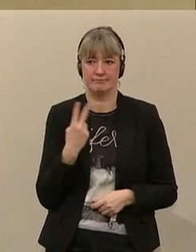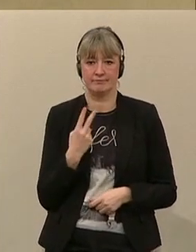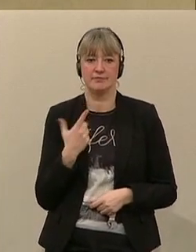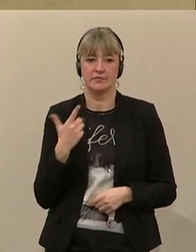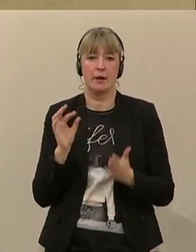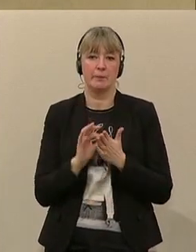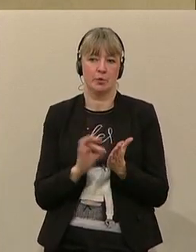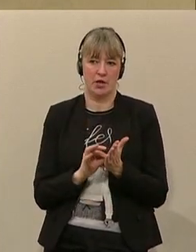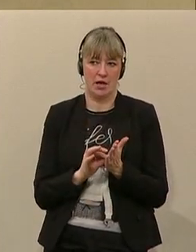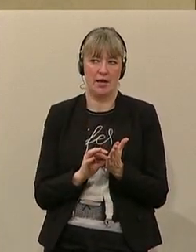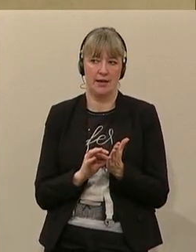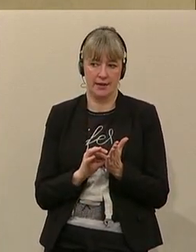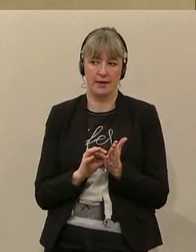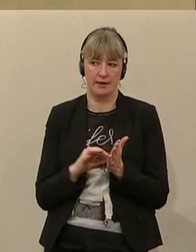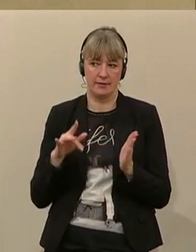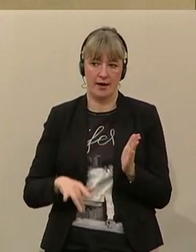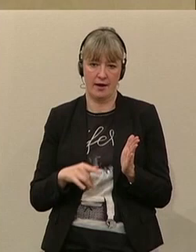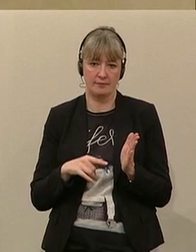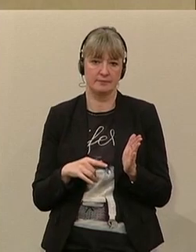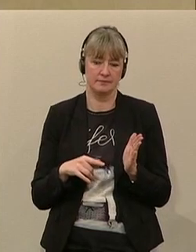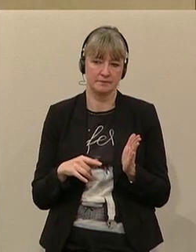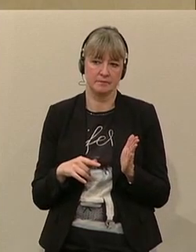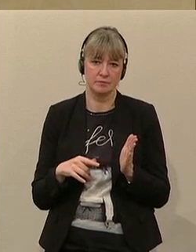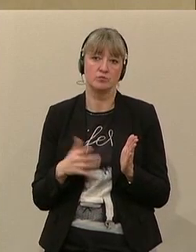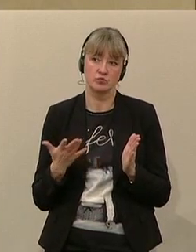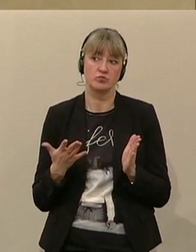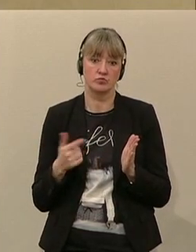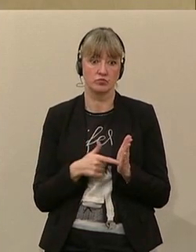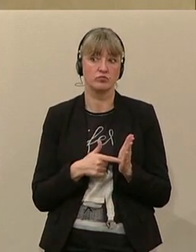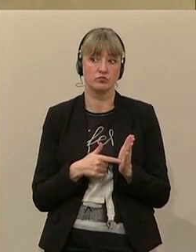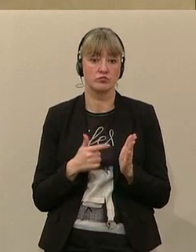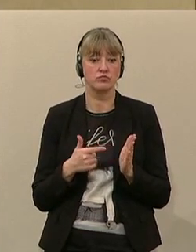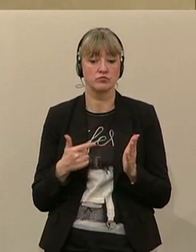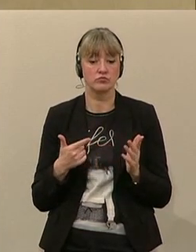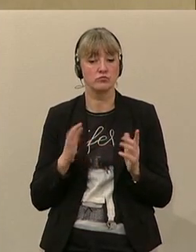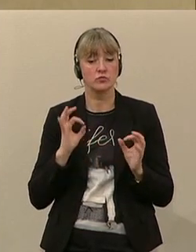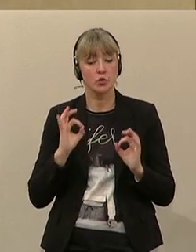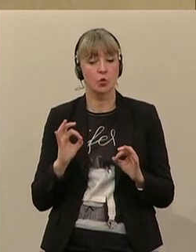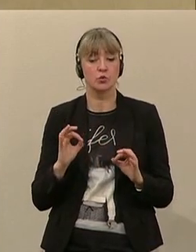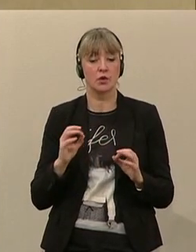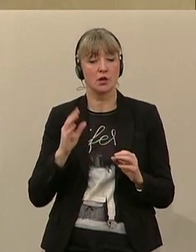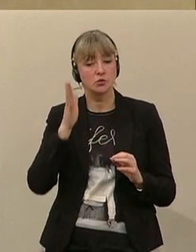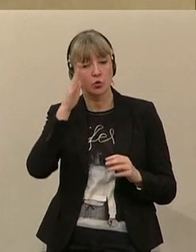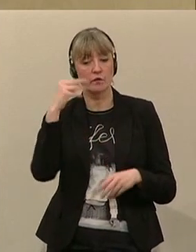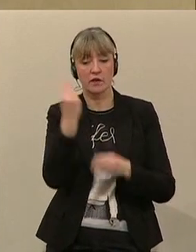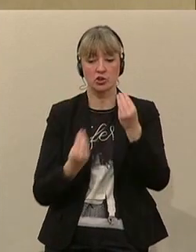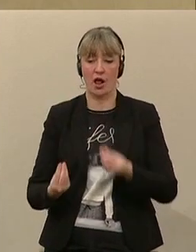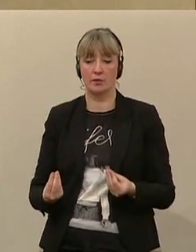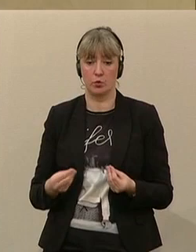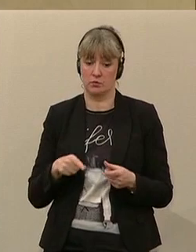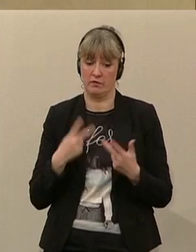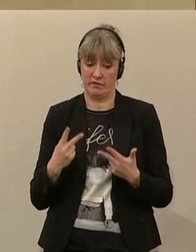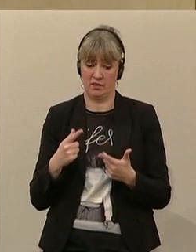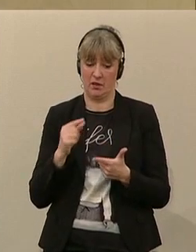zwei Punkte oder sind das die zwei Punkte, die für eine gute Zukunftsgestaltung oder Komponenten, die für eine gute Zukunftsgestaltung ganz,